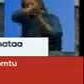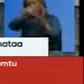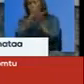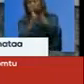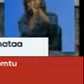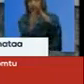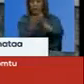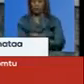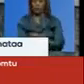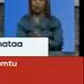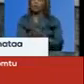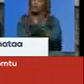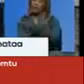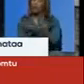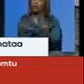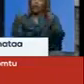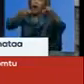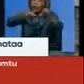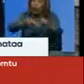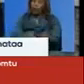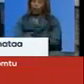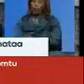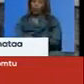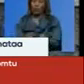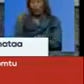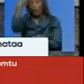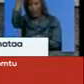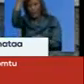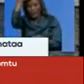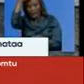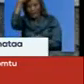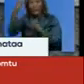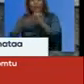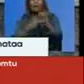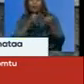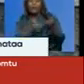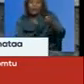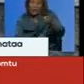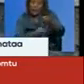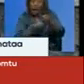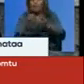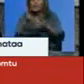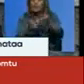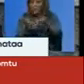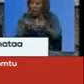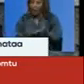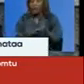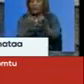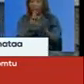ለመቀየር ለምታደርጉት አስተዋጽኦ መንግስት ያልተቆጠበ ድጋፍ ማድረጉን